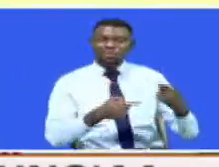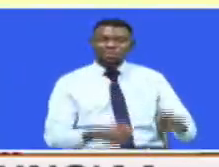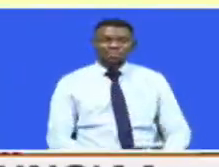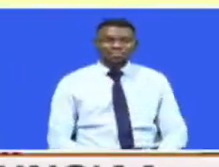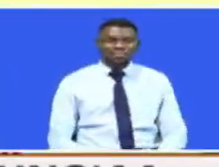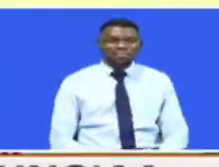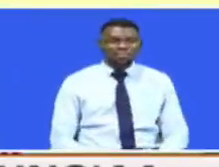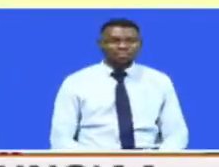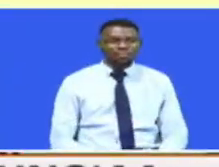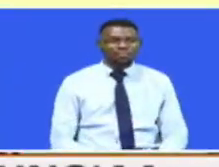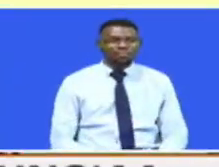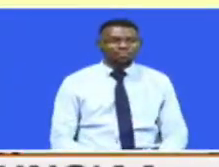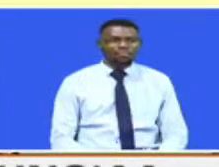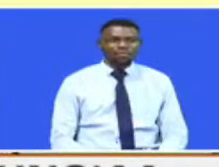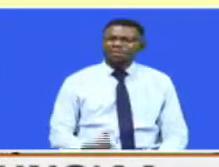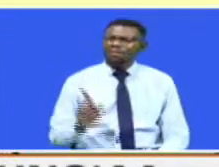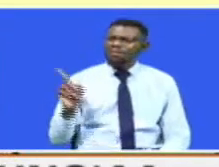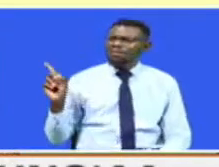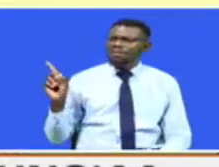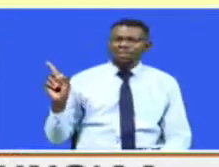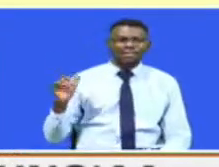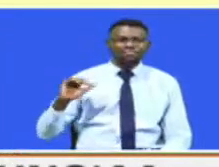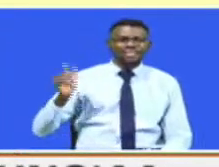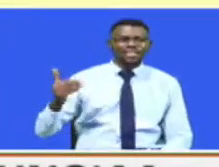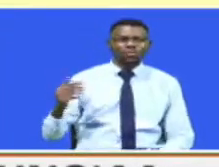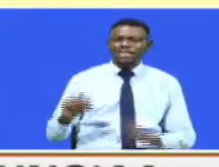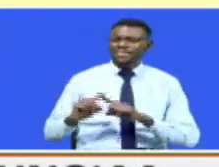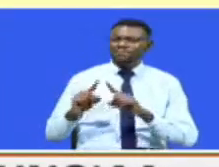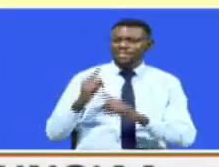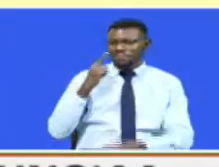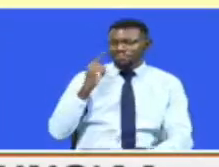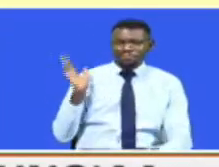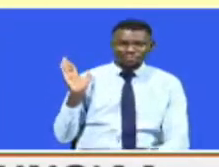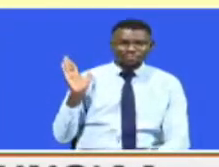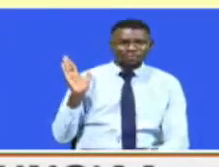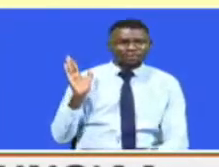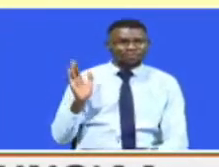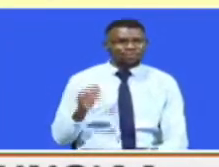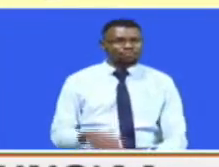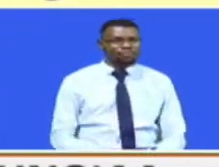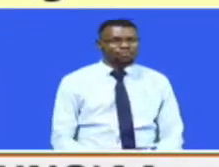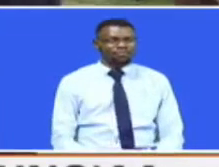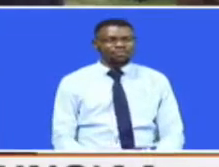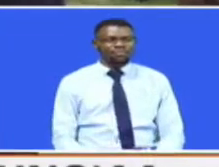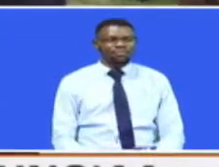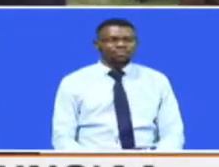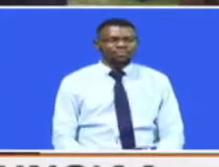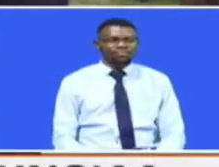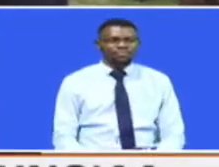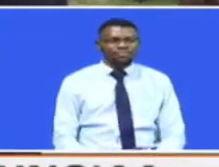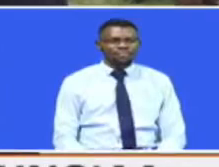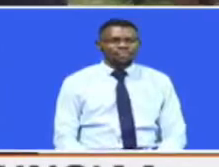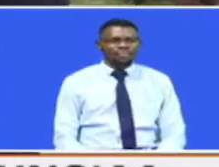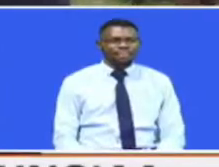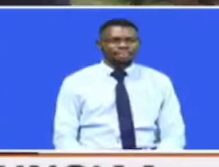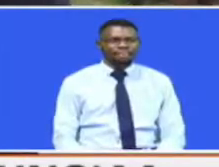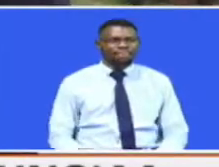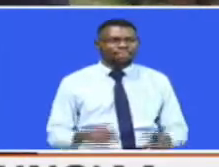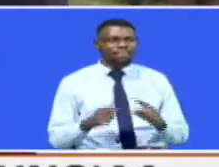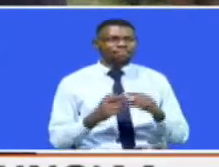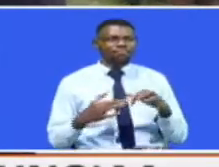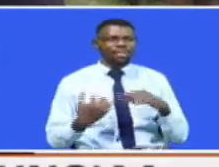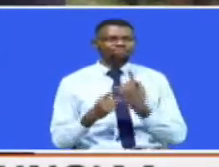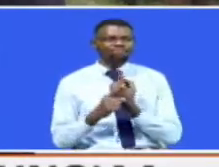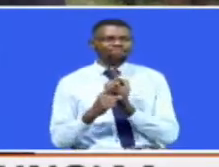Miji mikuu kama vile Sanag, Sol, Sahel, Tokdere, Adwal, Nairobi, miongoni mwa